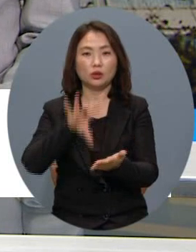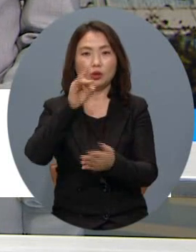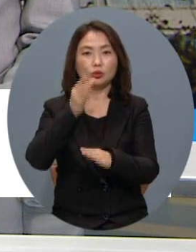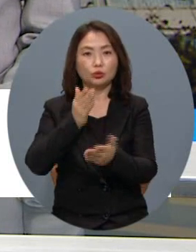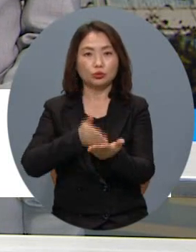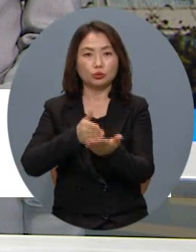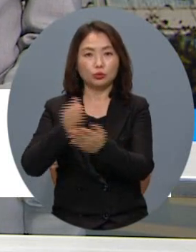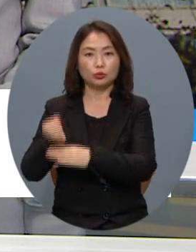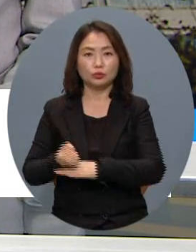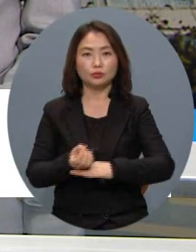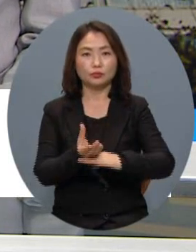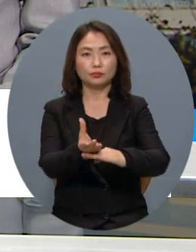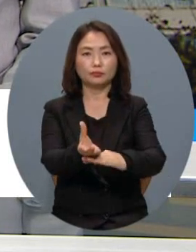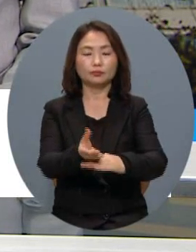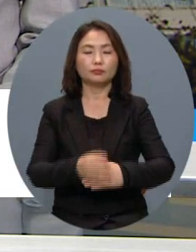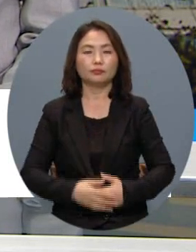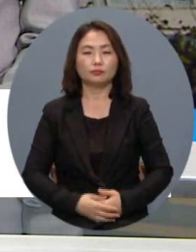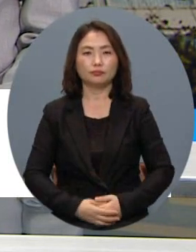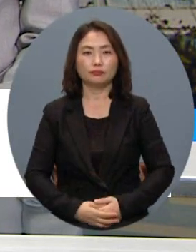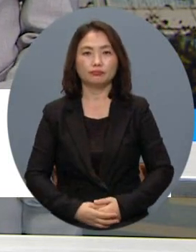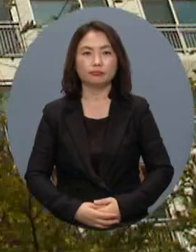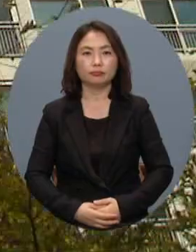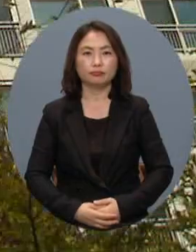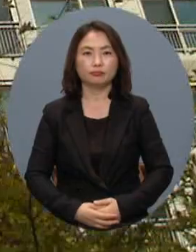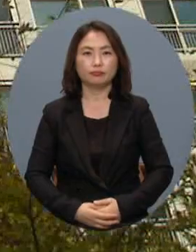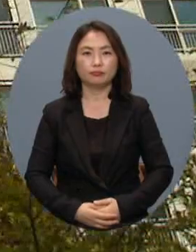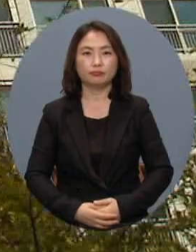소식은 양관희 기자가 취재했습니다.